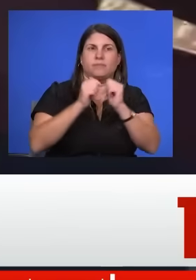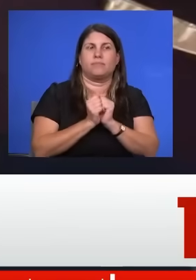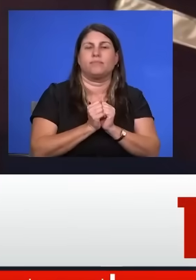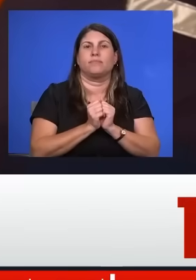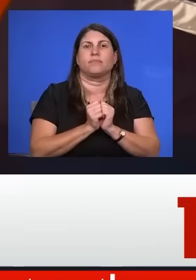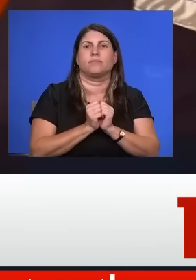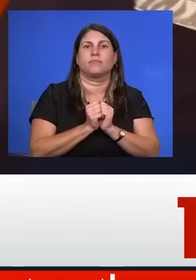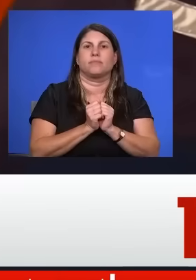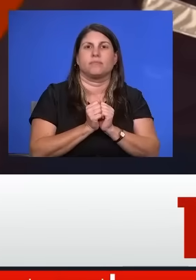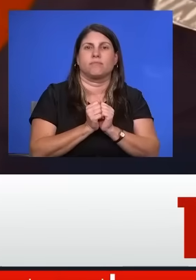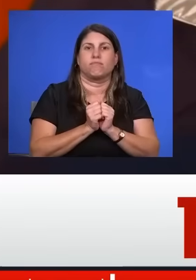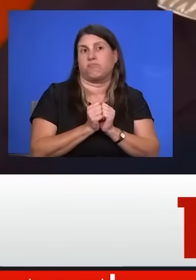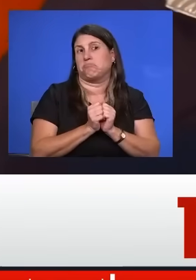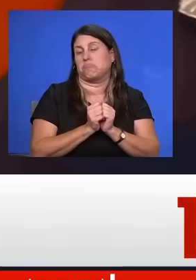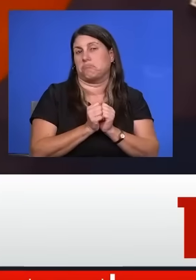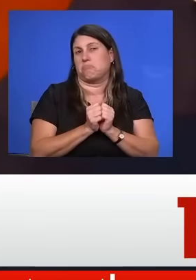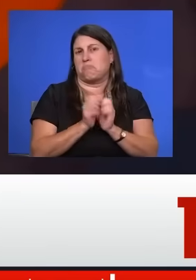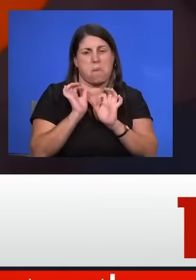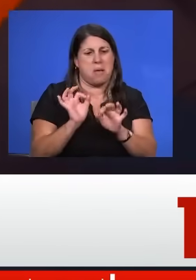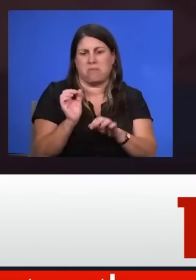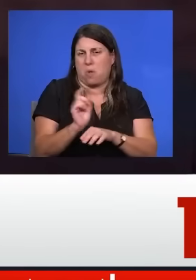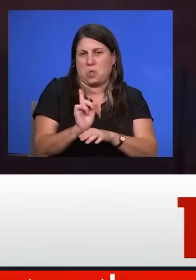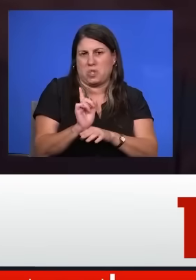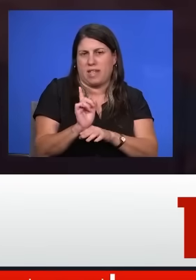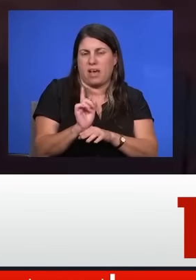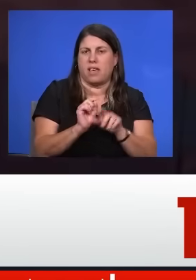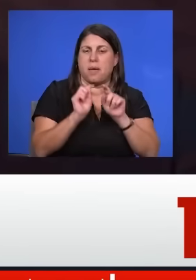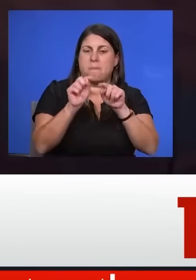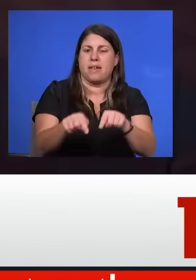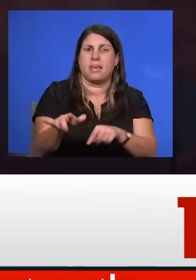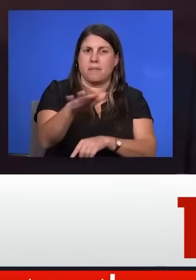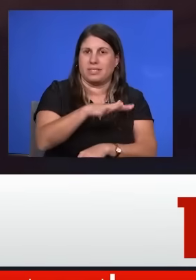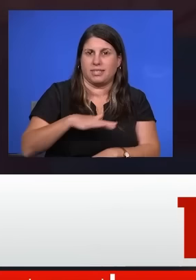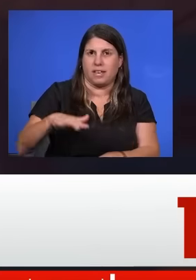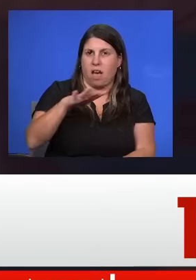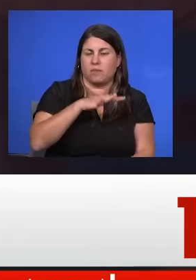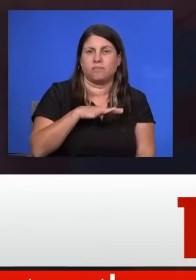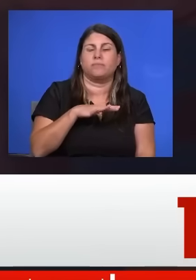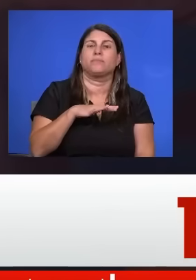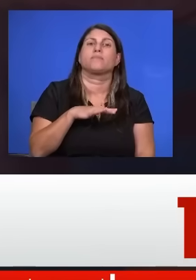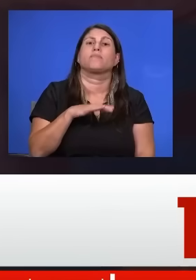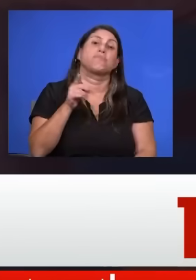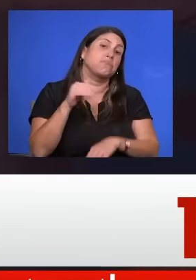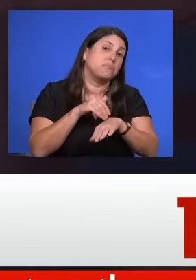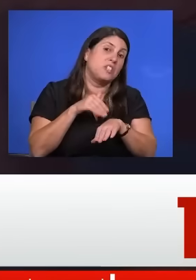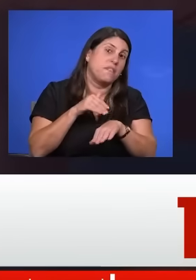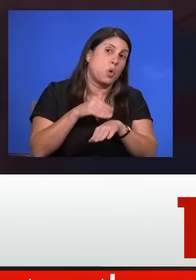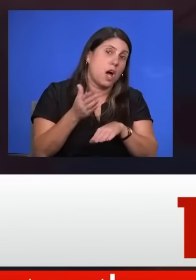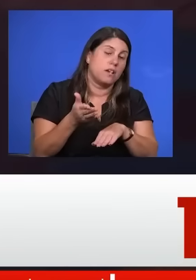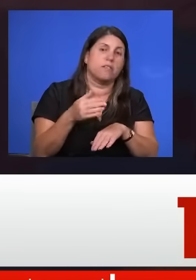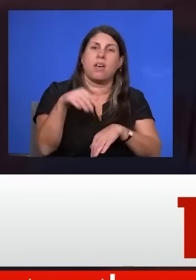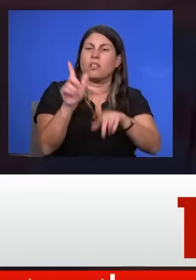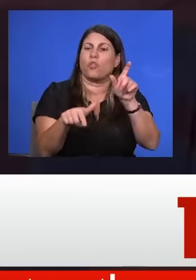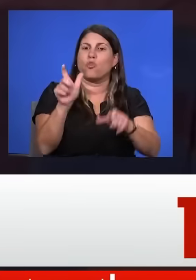הנה, ממש אנחנו עוד שנייה מגיעים פה לזירה. זה הדיווח, התושבים כאן התקשרו